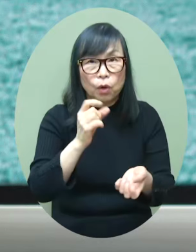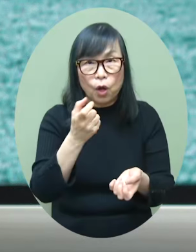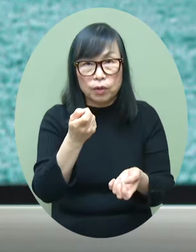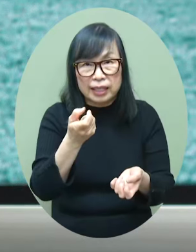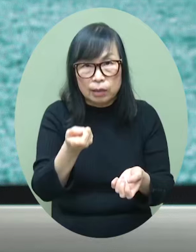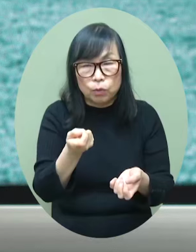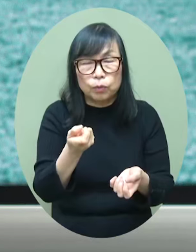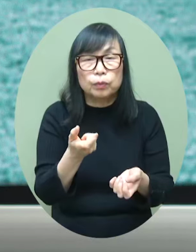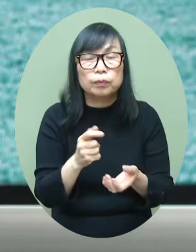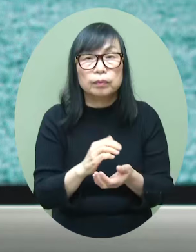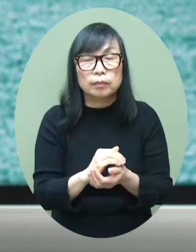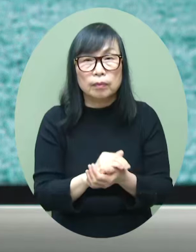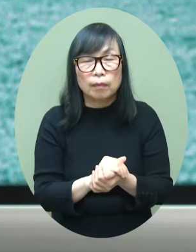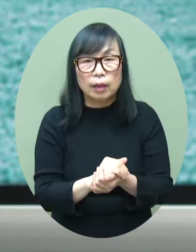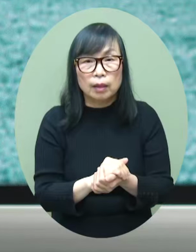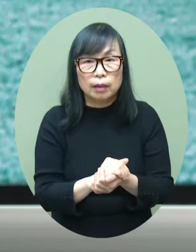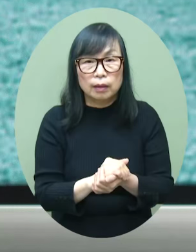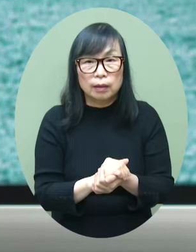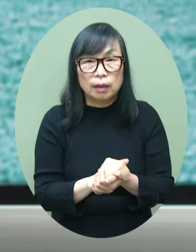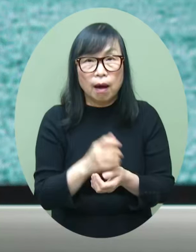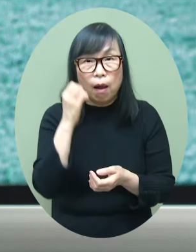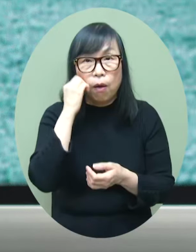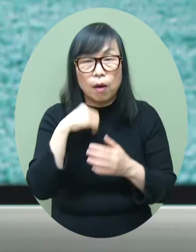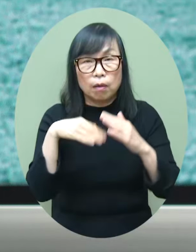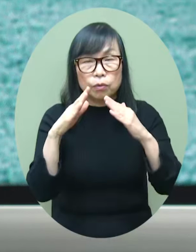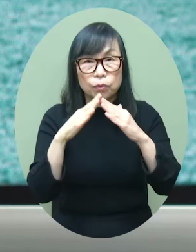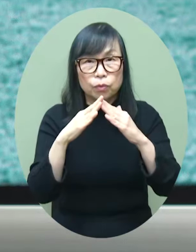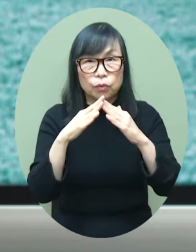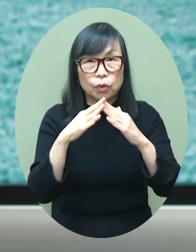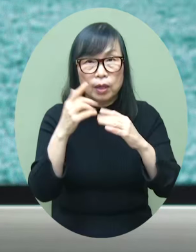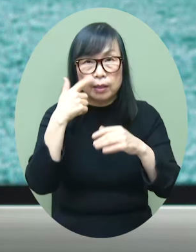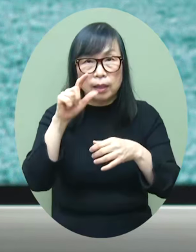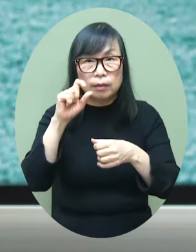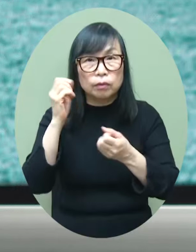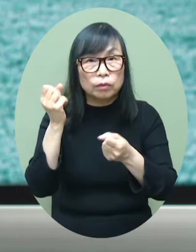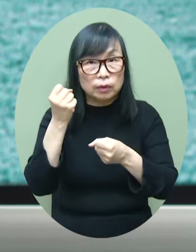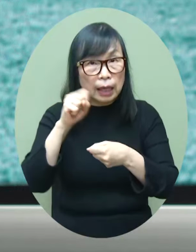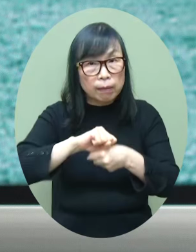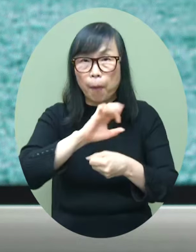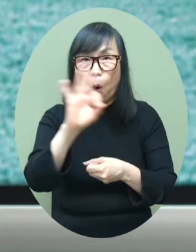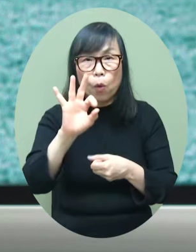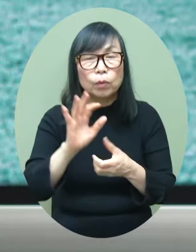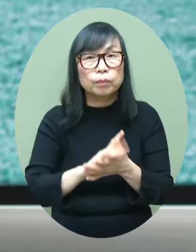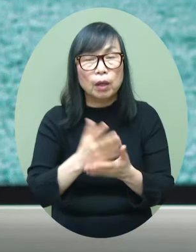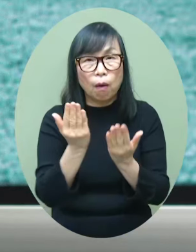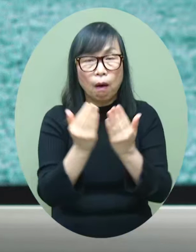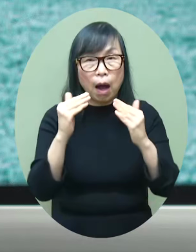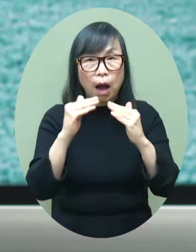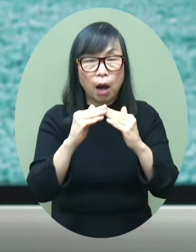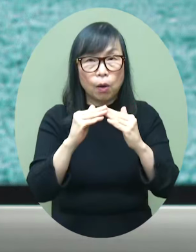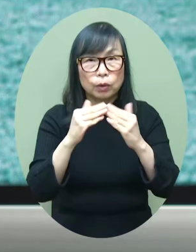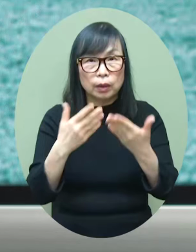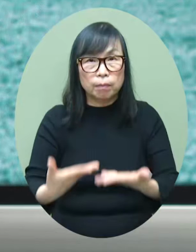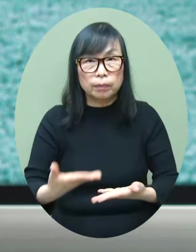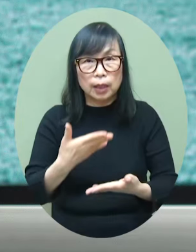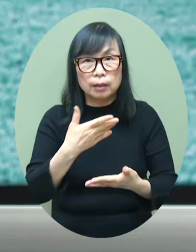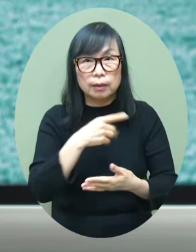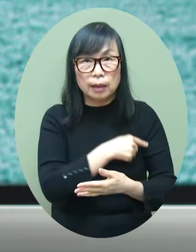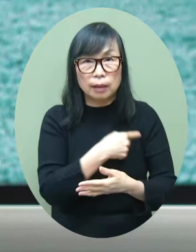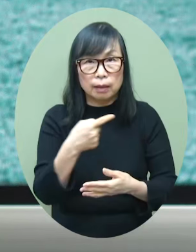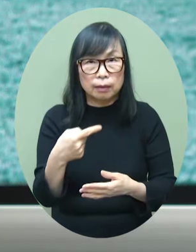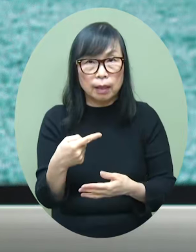啦。咁我哋喺老人院社就係冇新嘅個案啦。喺學校嚟講咧，就今日星期一